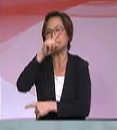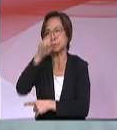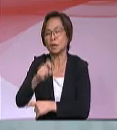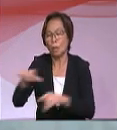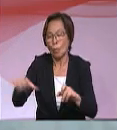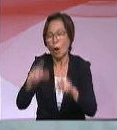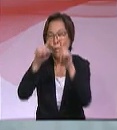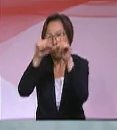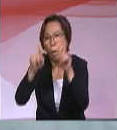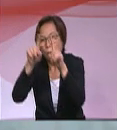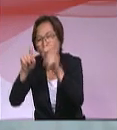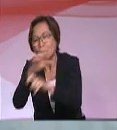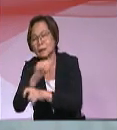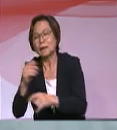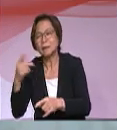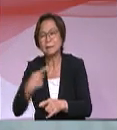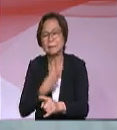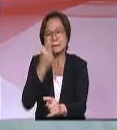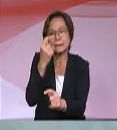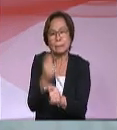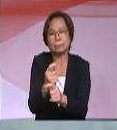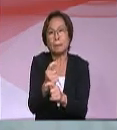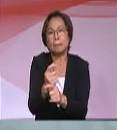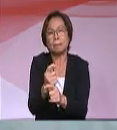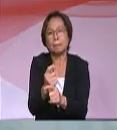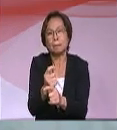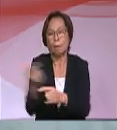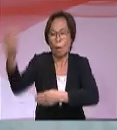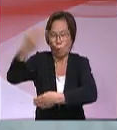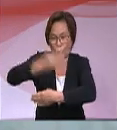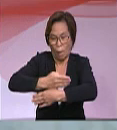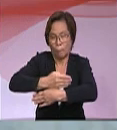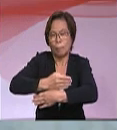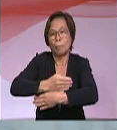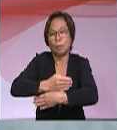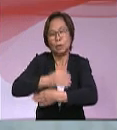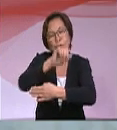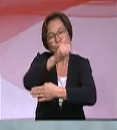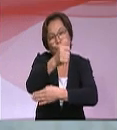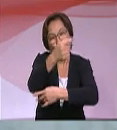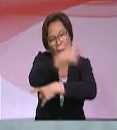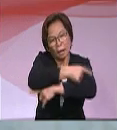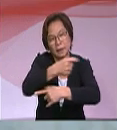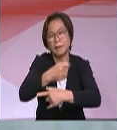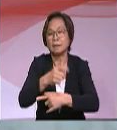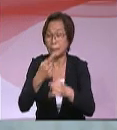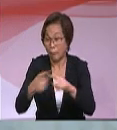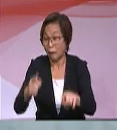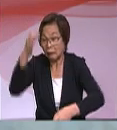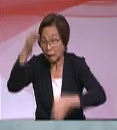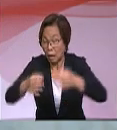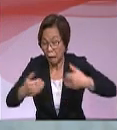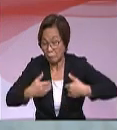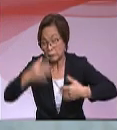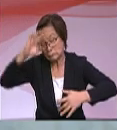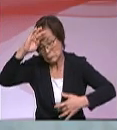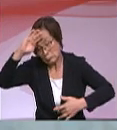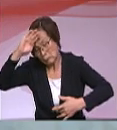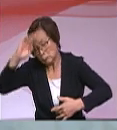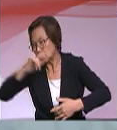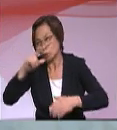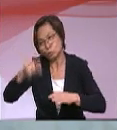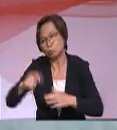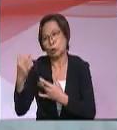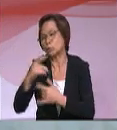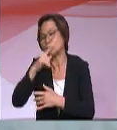buat ujian dan juga akan ditetapkan kuarantin untuk tempoh 10 hari. Tetapi kalau ada gejala, kita tak